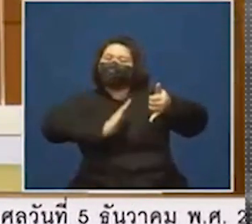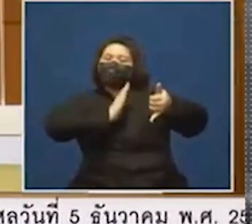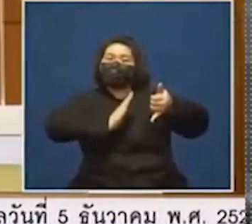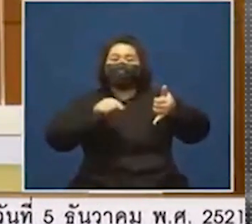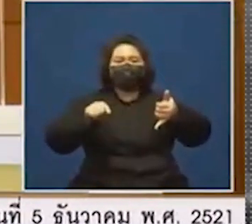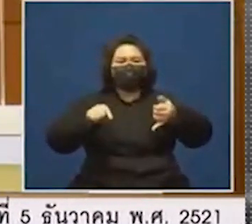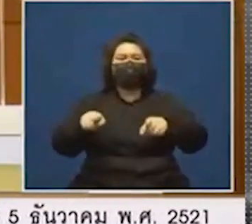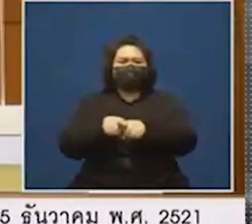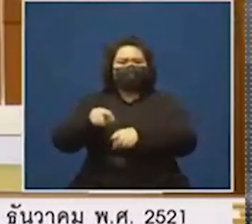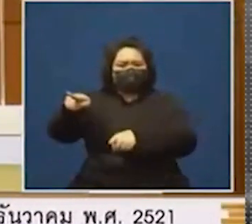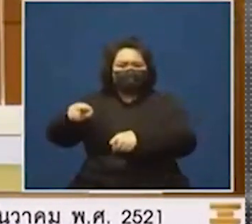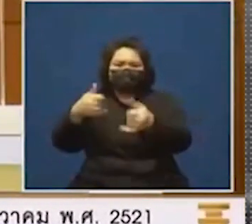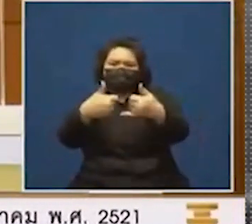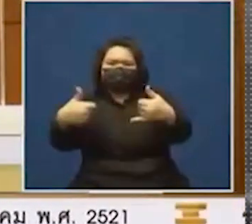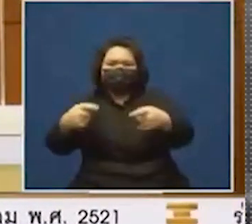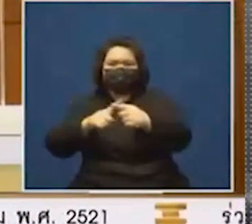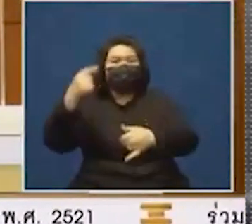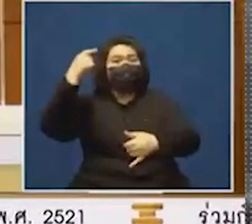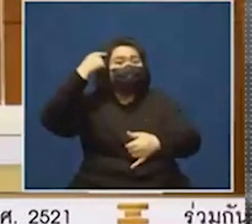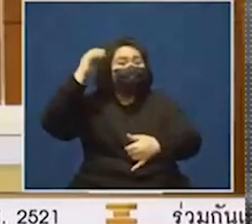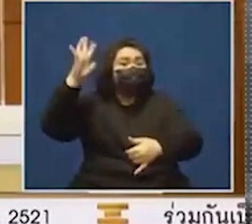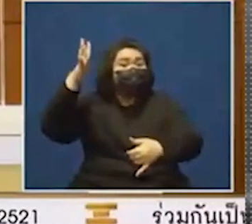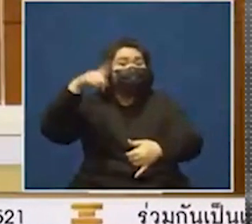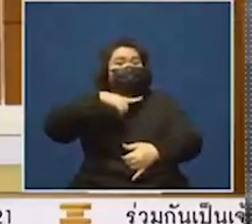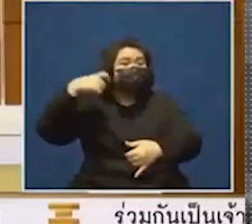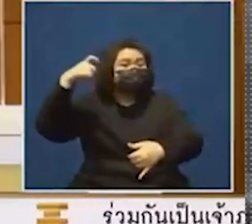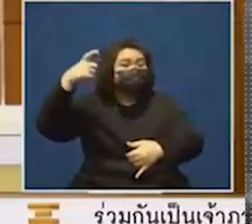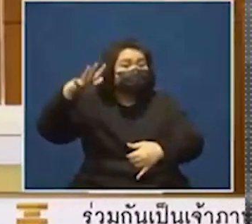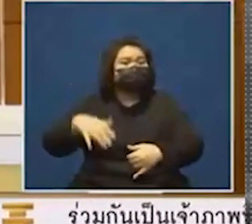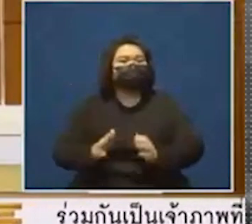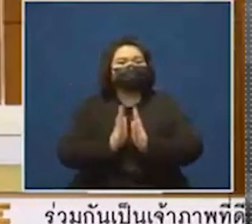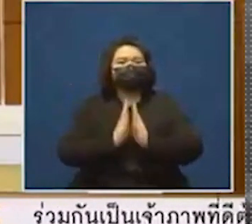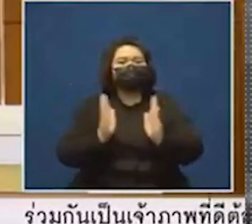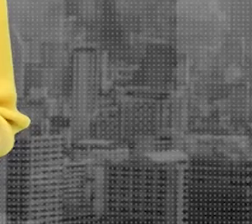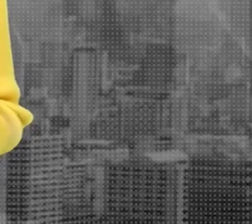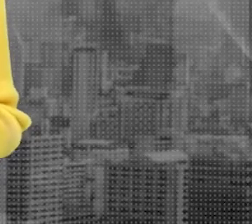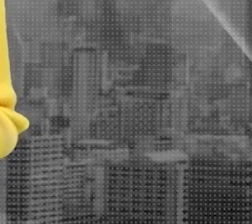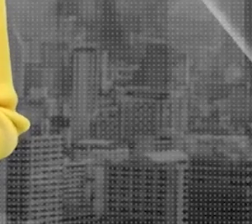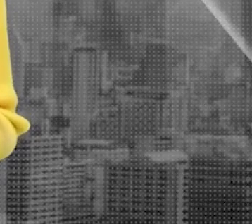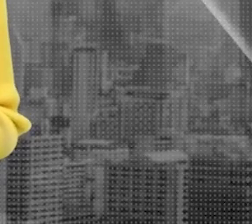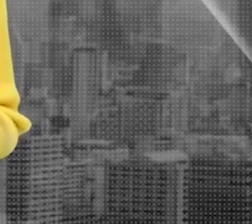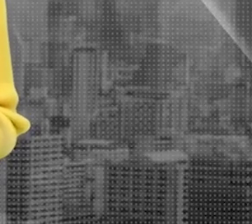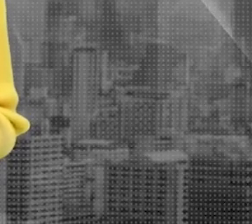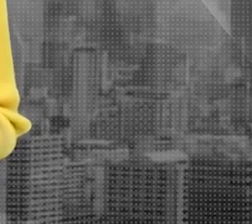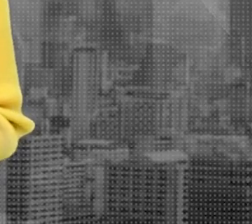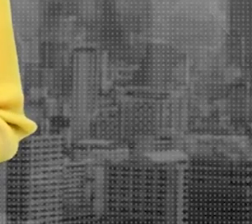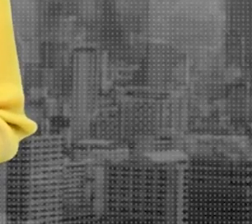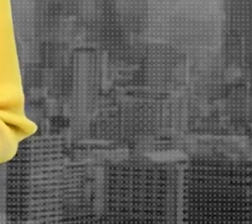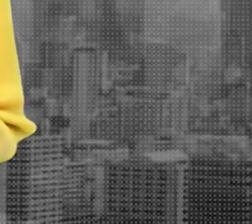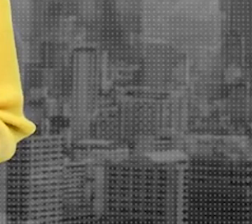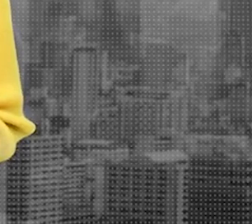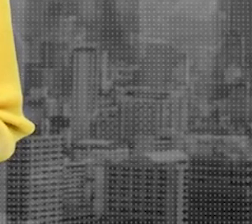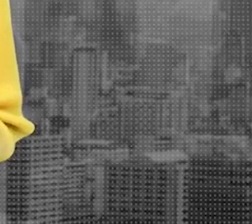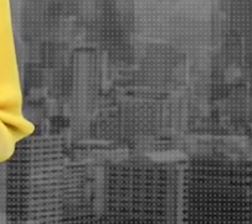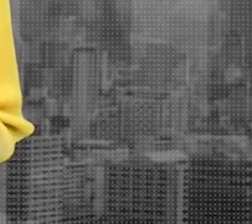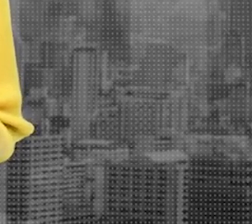ท่านก็มรงรของท่าน แต่ท่านไม่มหัว หวขาดไปแล้วขบคครั สวัดครัเราจะมาเปิดคลิปเด็ดค่ะ